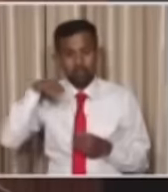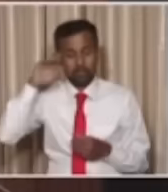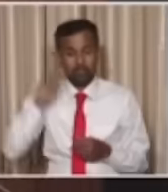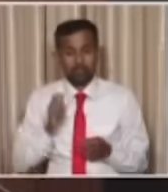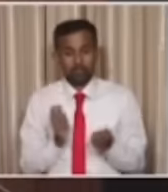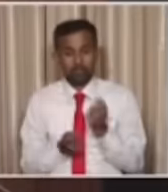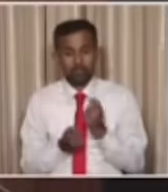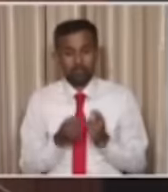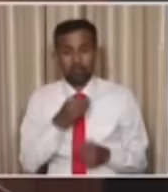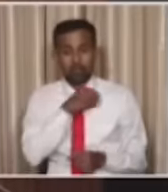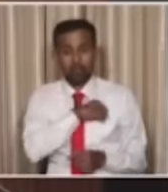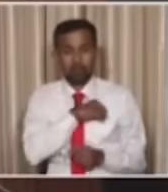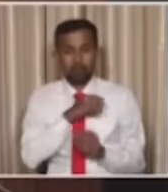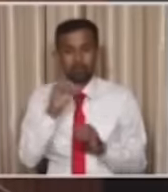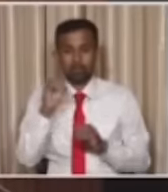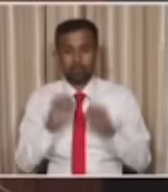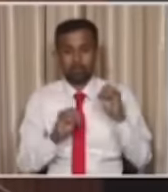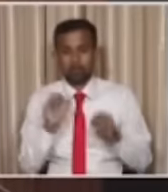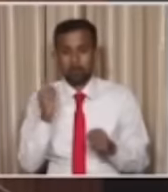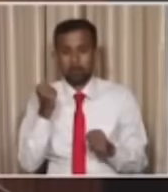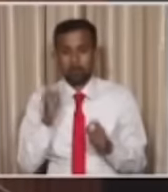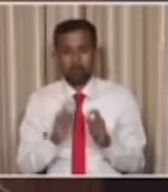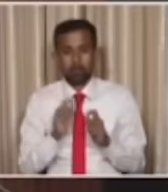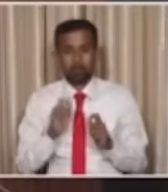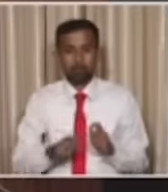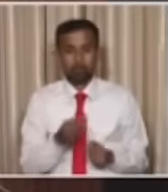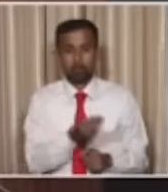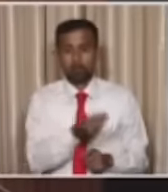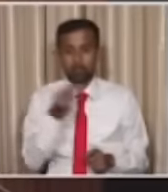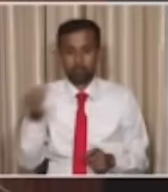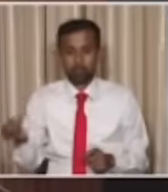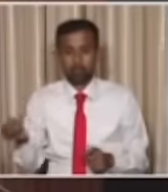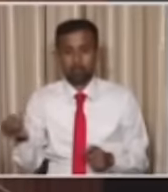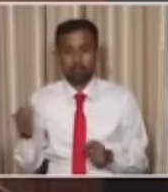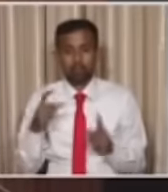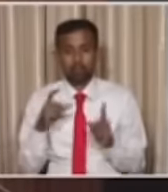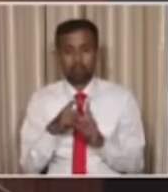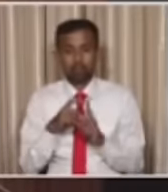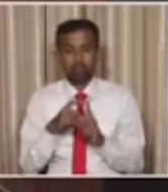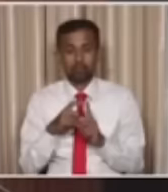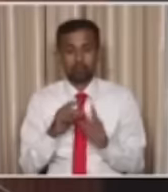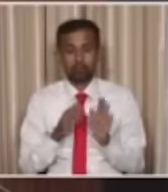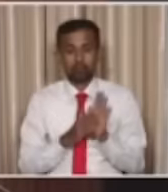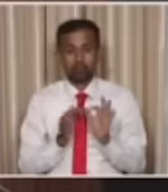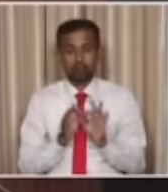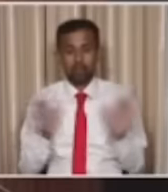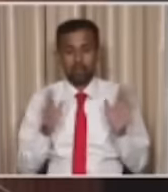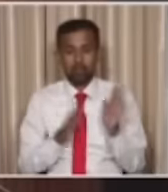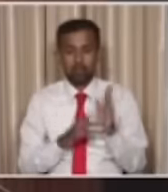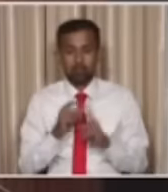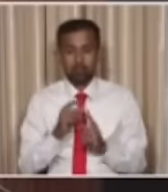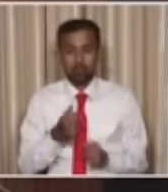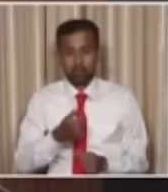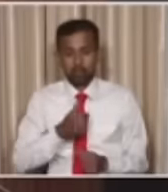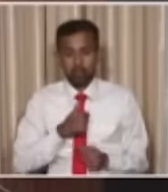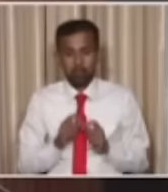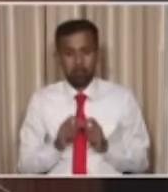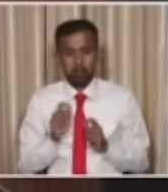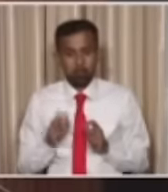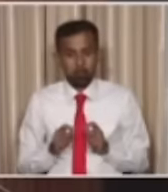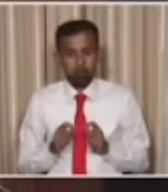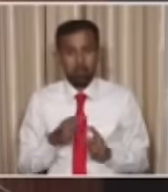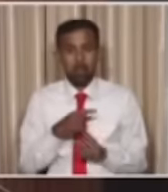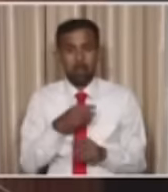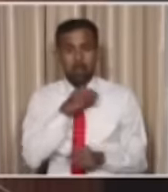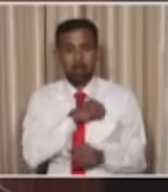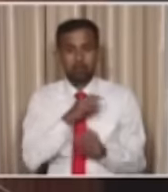වලින් ලැබපු ලාභයෙන් 50% ක්‍රිකට් පාලක මණ්ඩලයට දෙන්න එදා ධර්මසිරි සිරිනායක හිටපු ජනමාධ්‍ය අමාත්‍යතුමා එකඟ කරගෙන ක්‍රිකට් පාලක මණ්ඩලයට ඒ